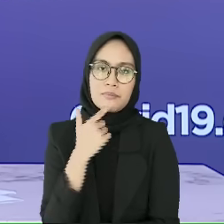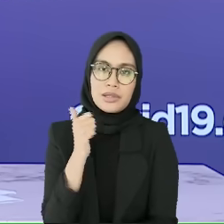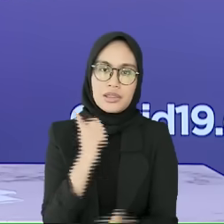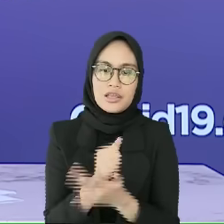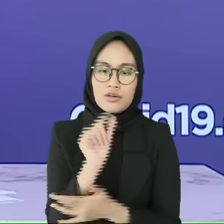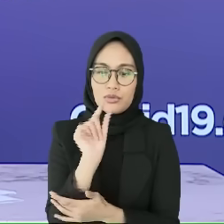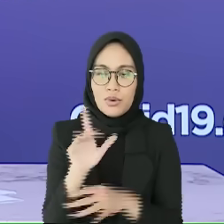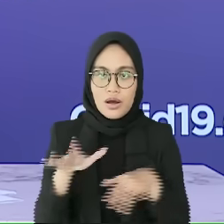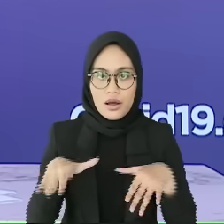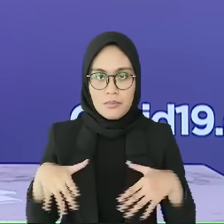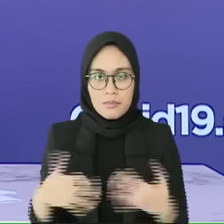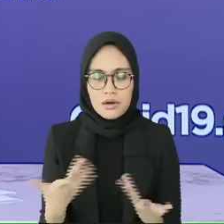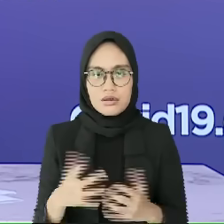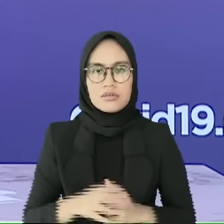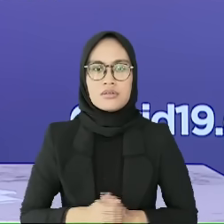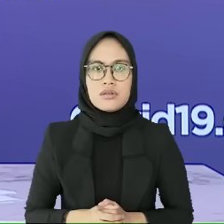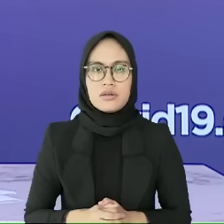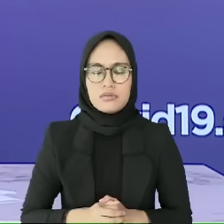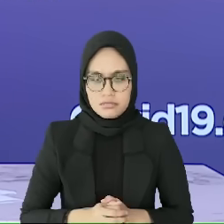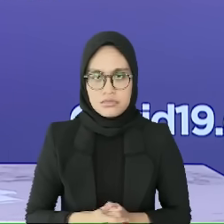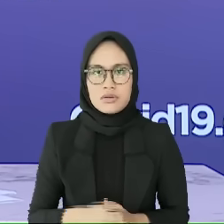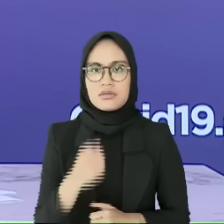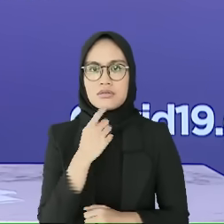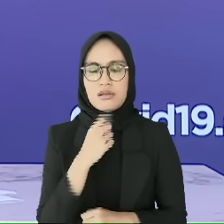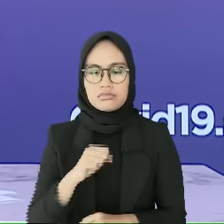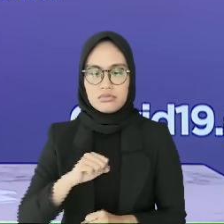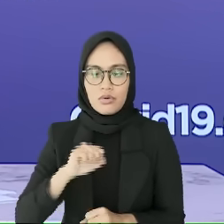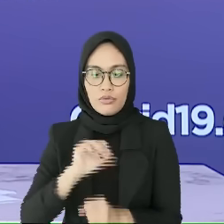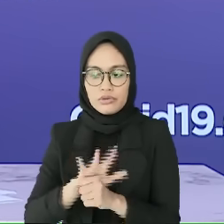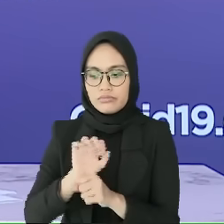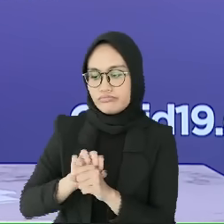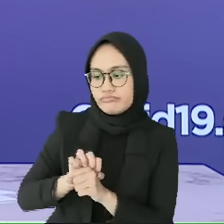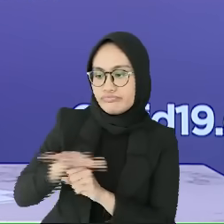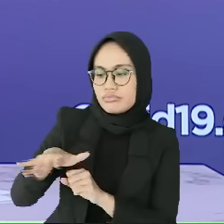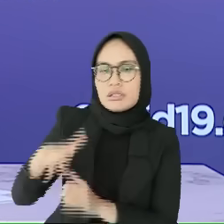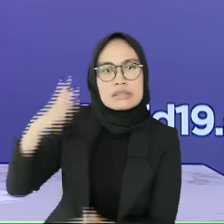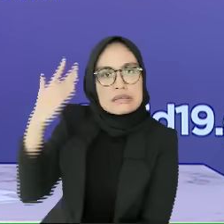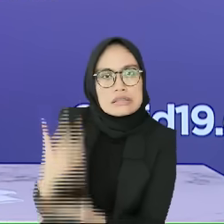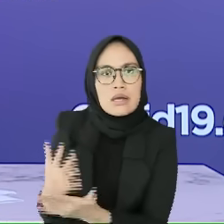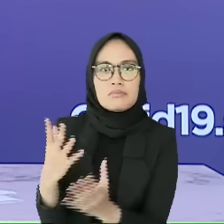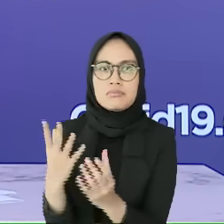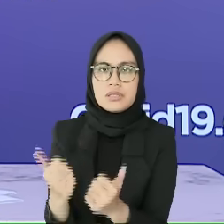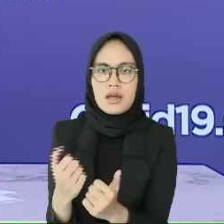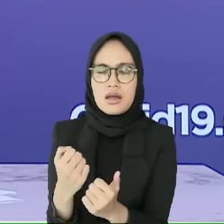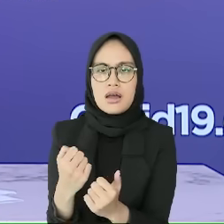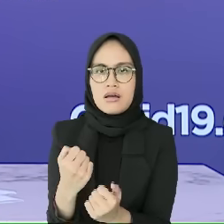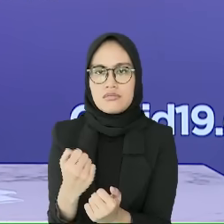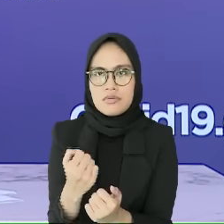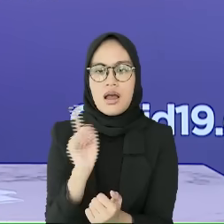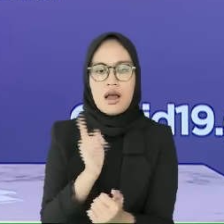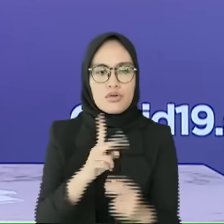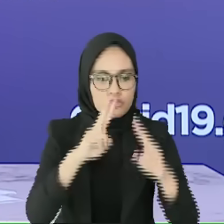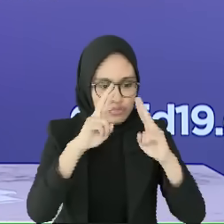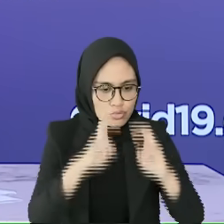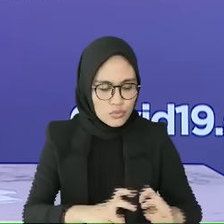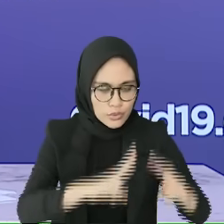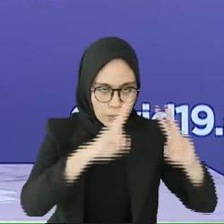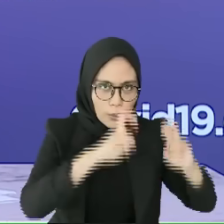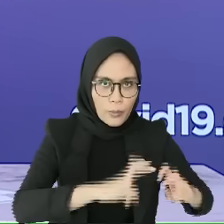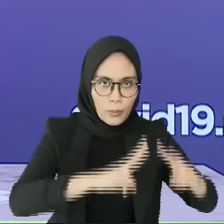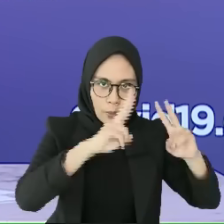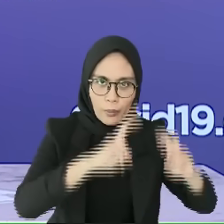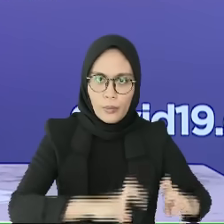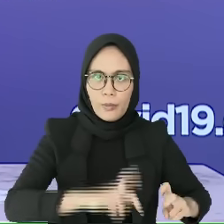untuk mengoptimalkan peluang penularan COVID-19 termasuk ke depannya melakukan upaya survei zero